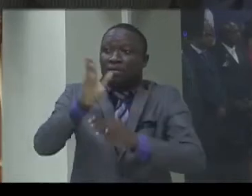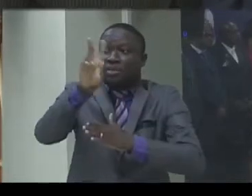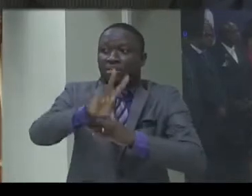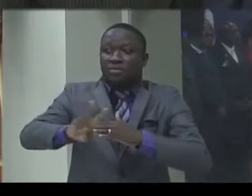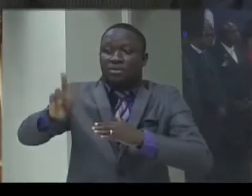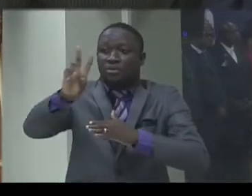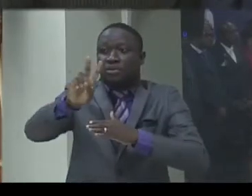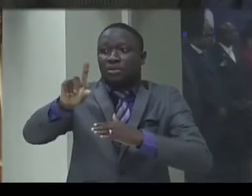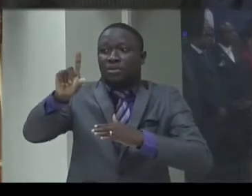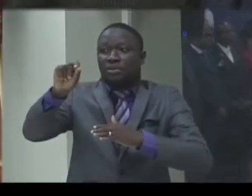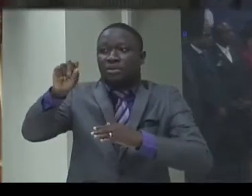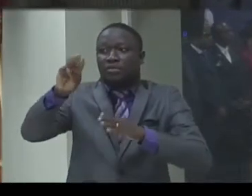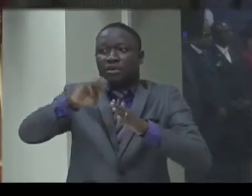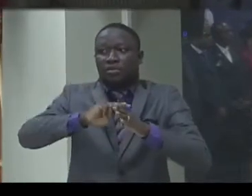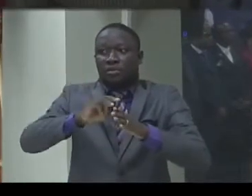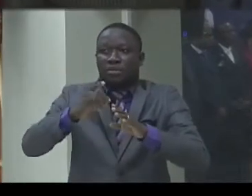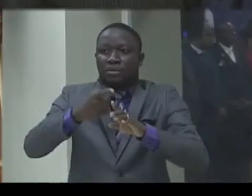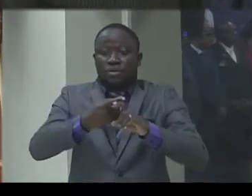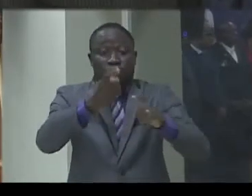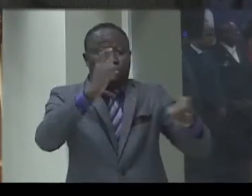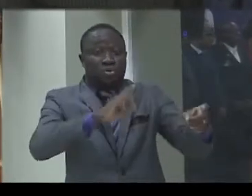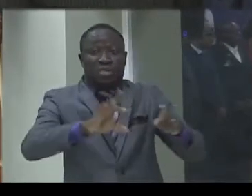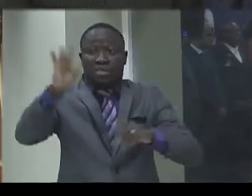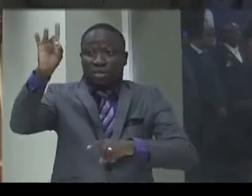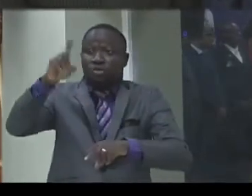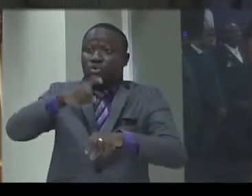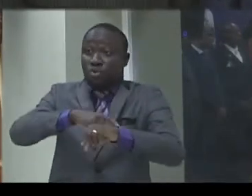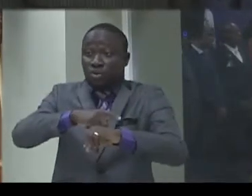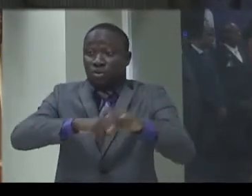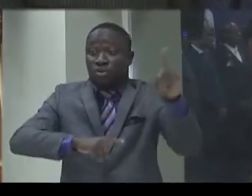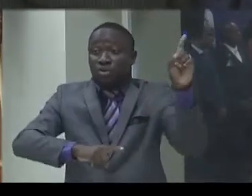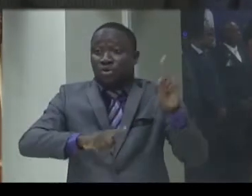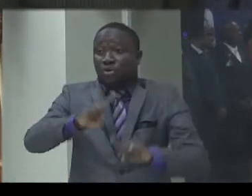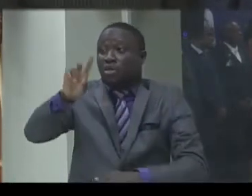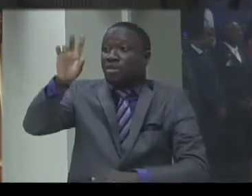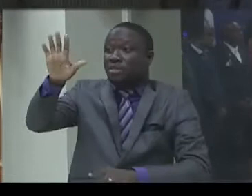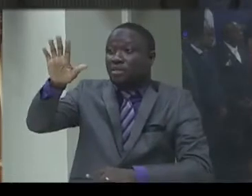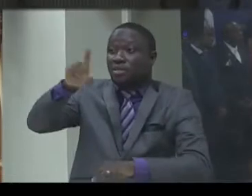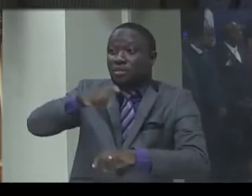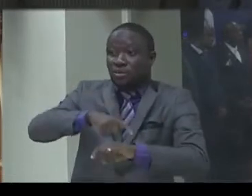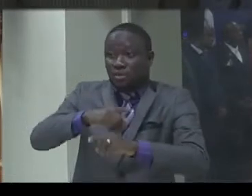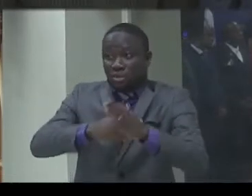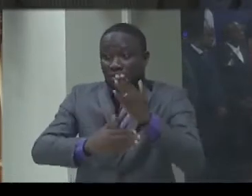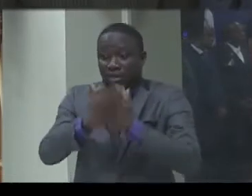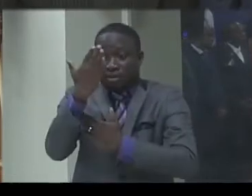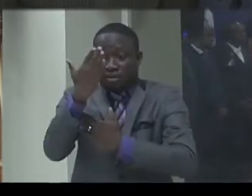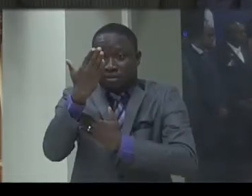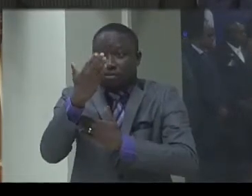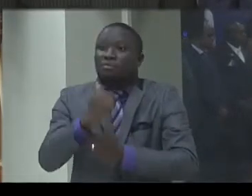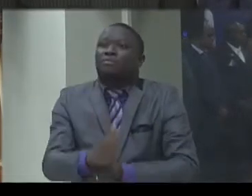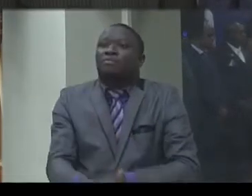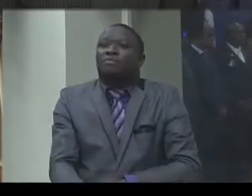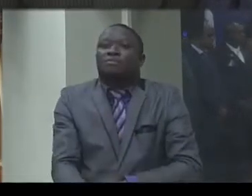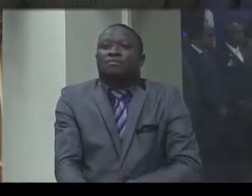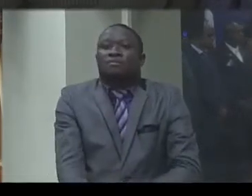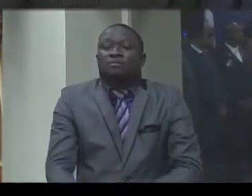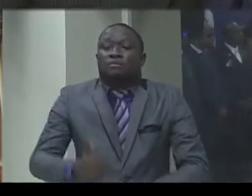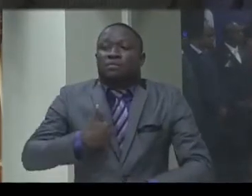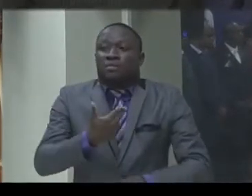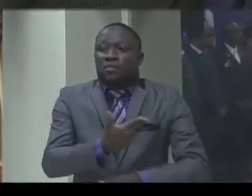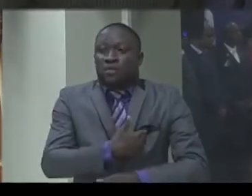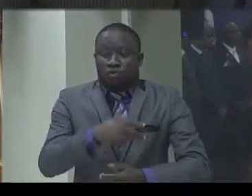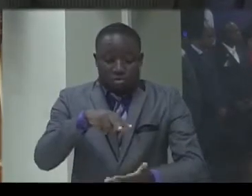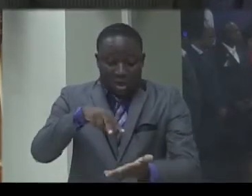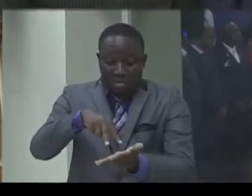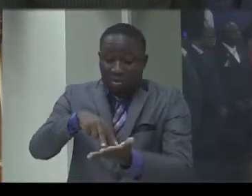vendredi 20 mars soti 8 enan aswe pou yive 5 enan maten. Nou mette